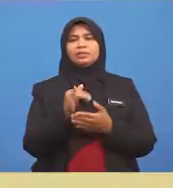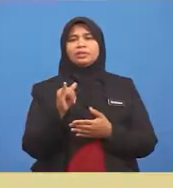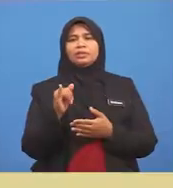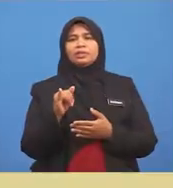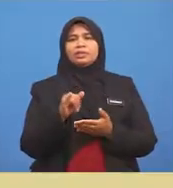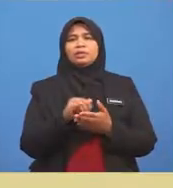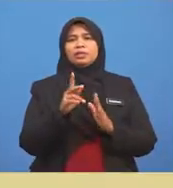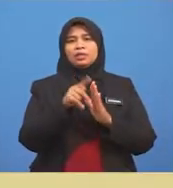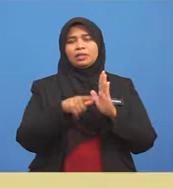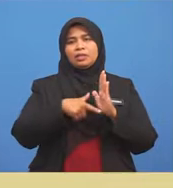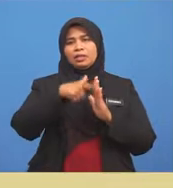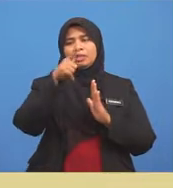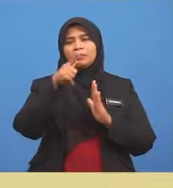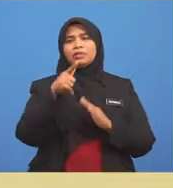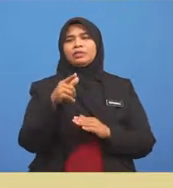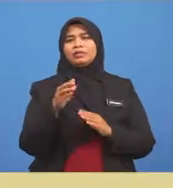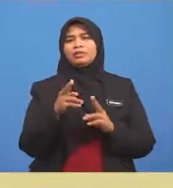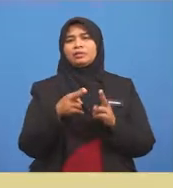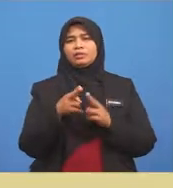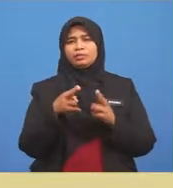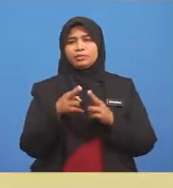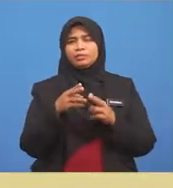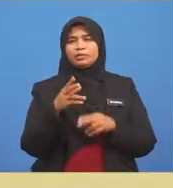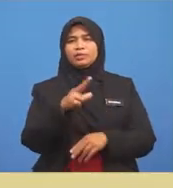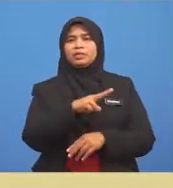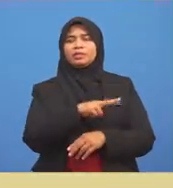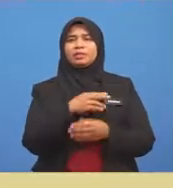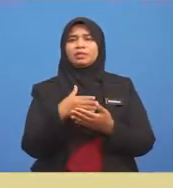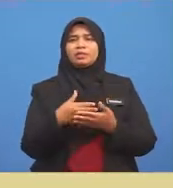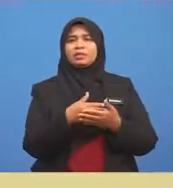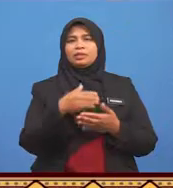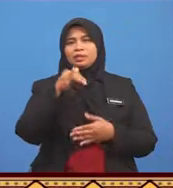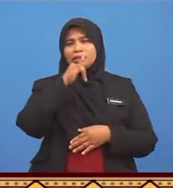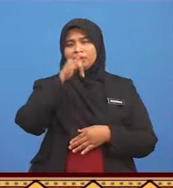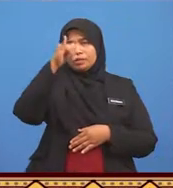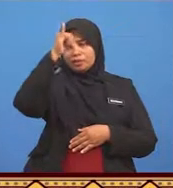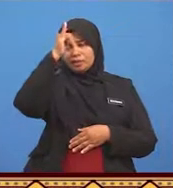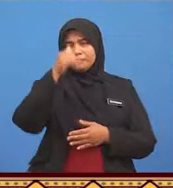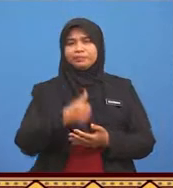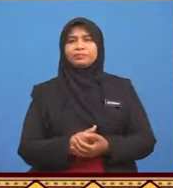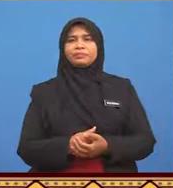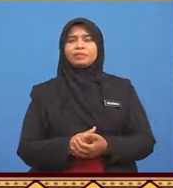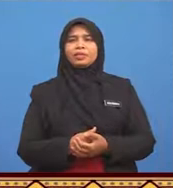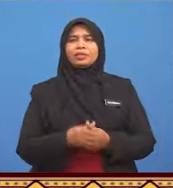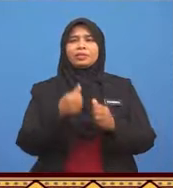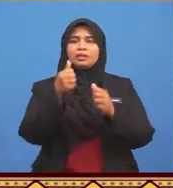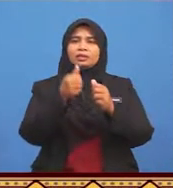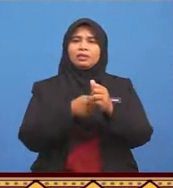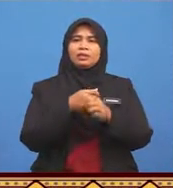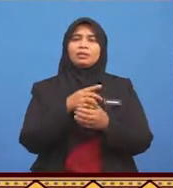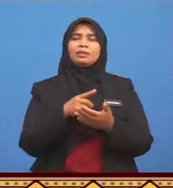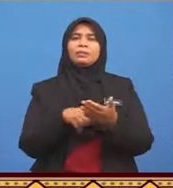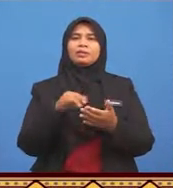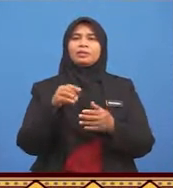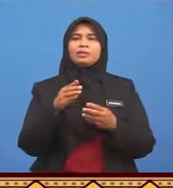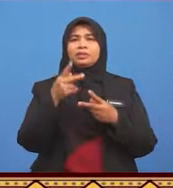iaitu kelebihan menguruskan harta anak yatim. Setiap apa yang diperintahkan